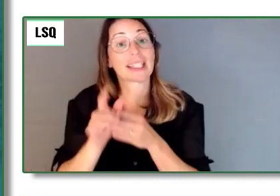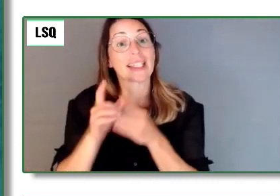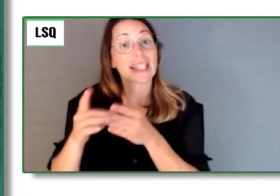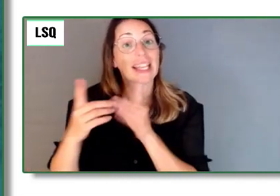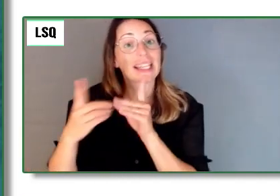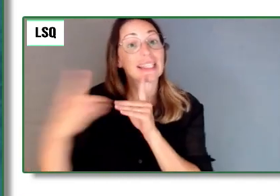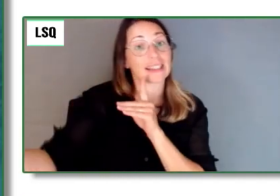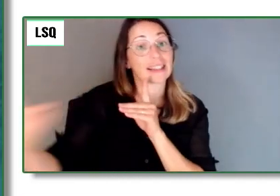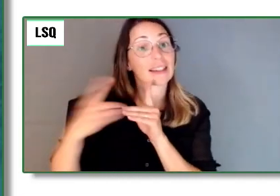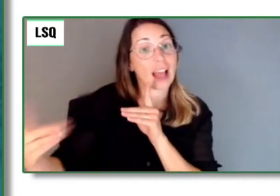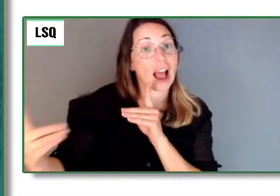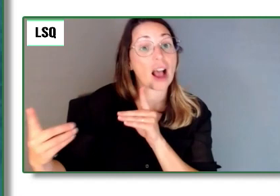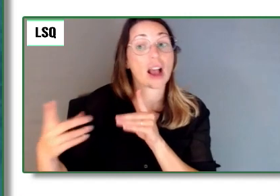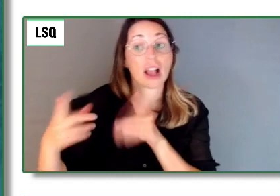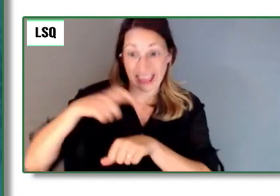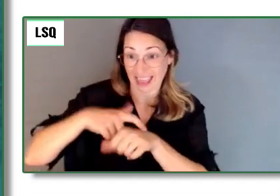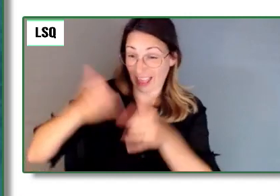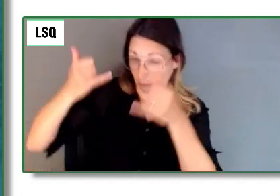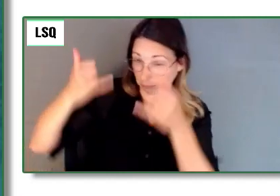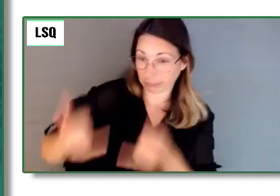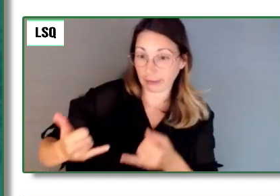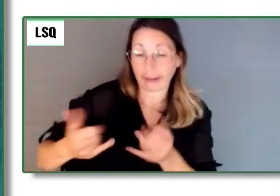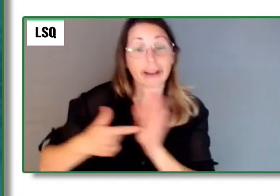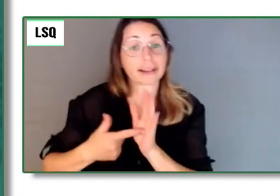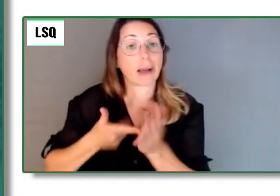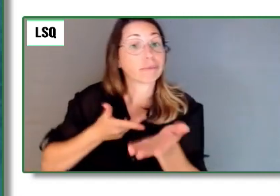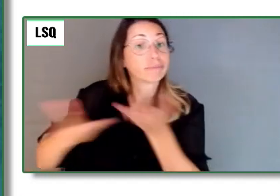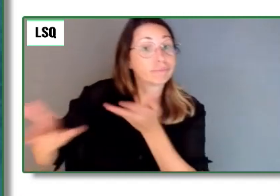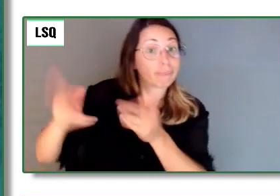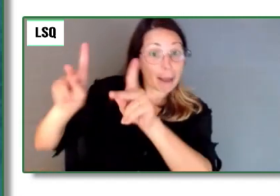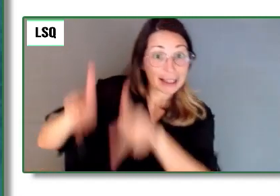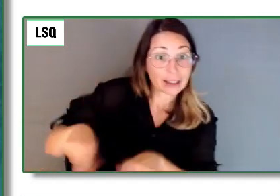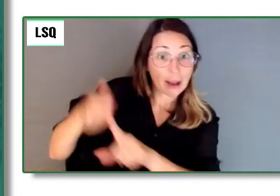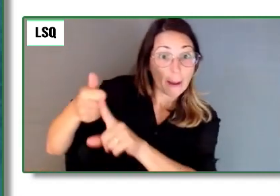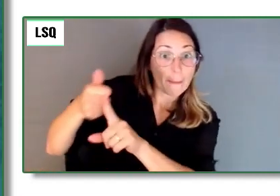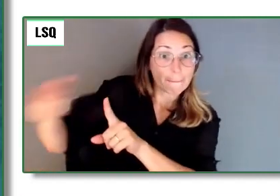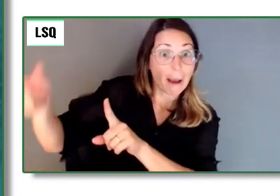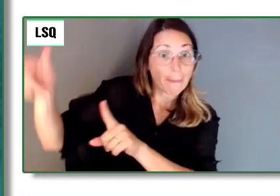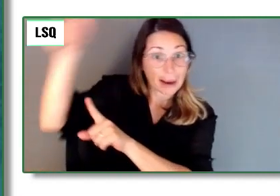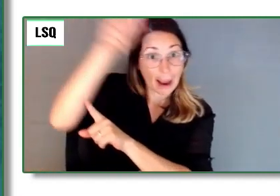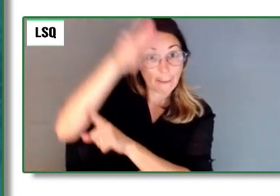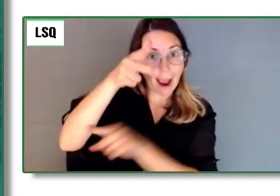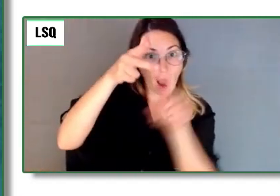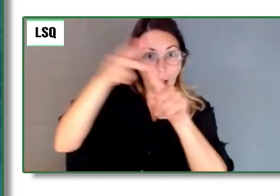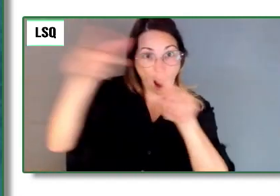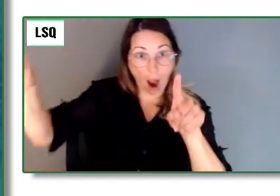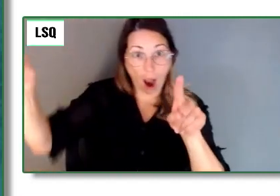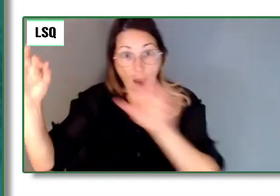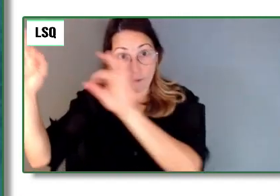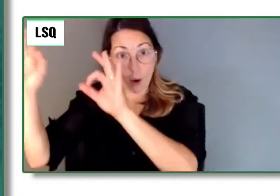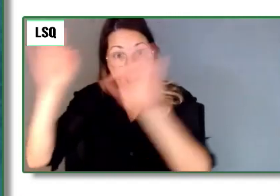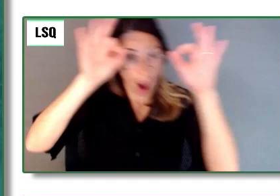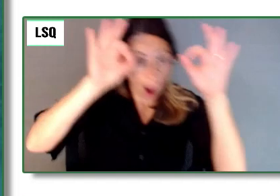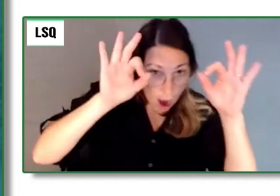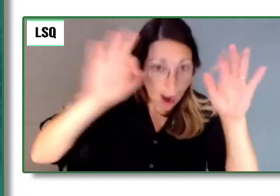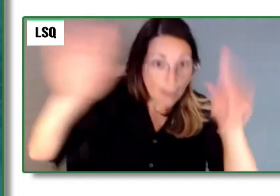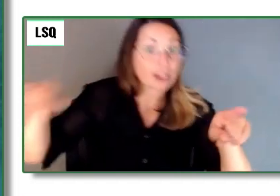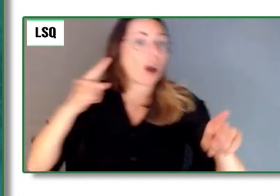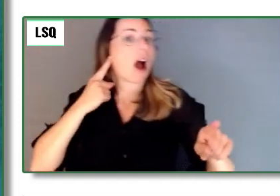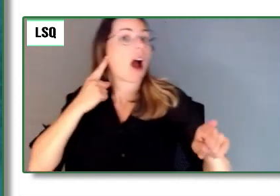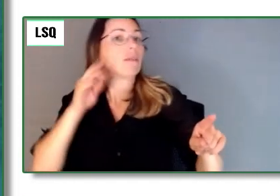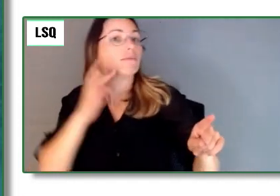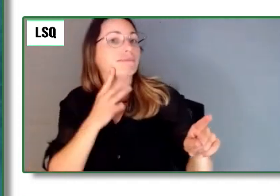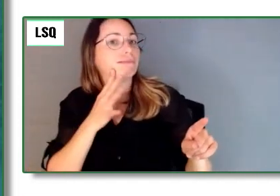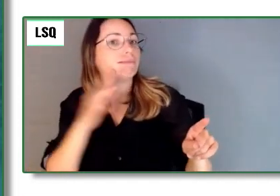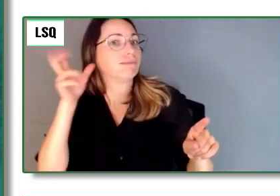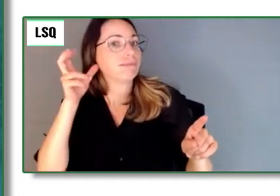parle par les écouteurs et vous indique ce qui s'en vient. Ça existe pour des personnes pour qu'elles puissent naviguer dans les villes, dans les petites villes, dans les